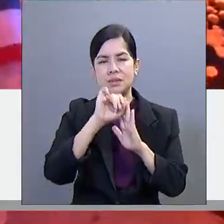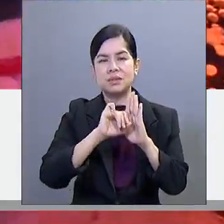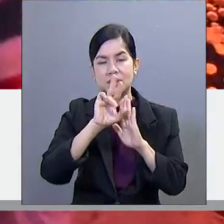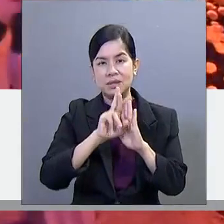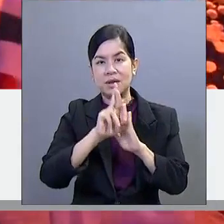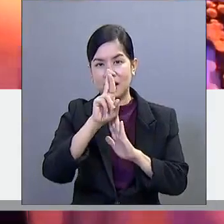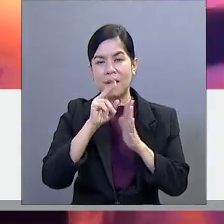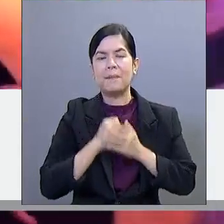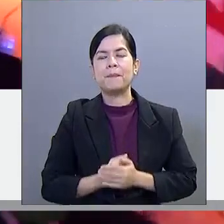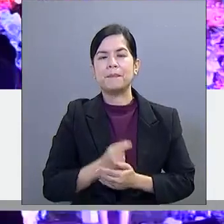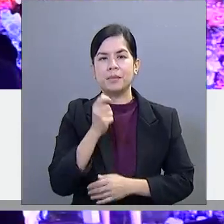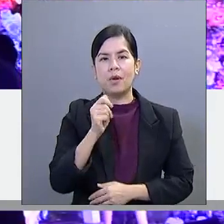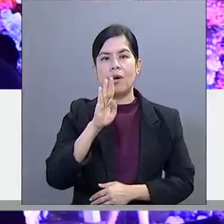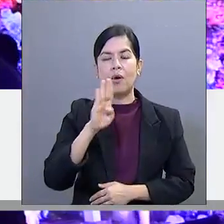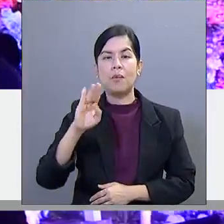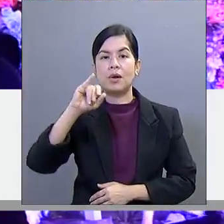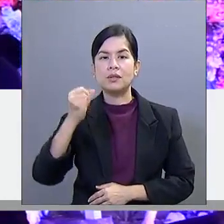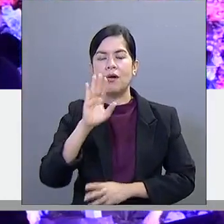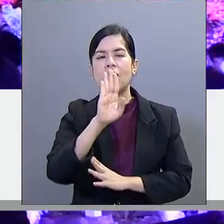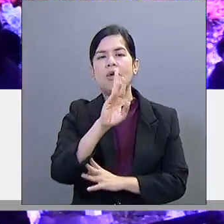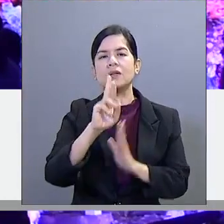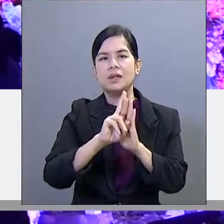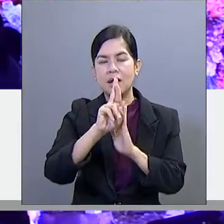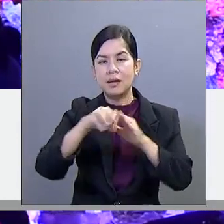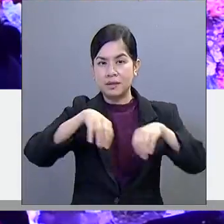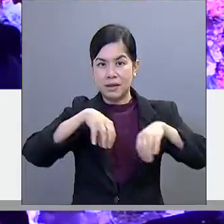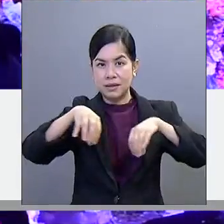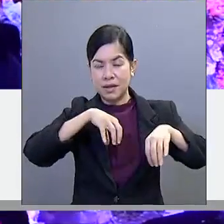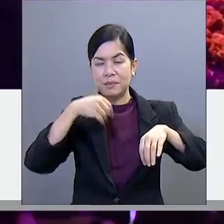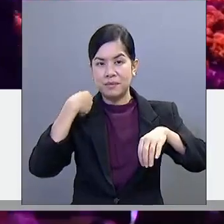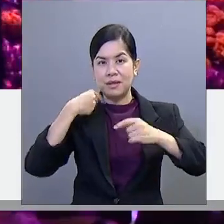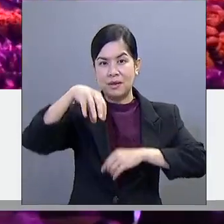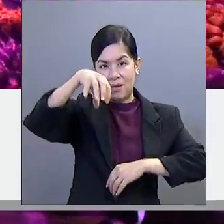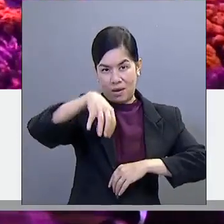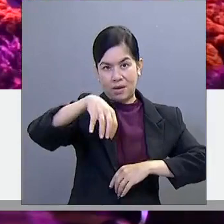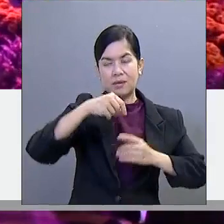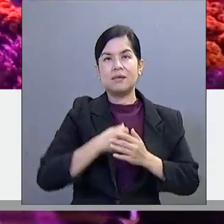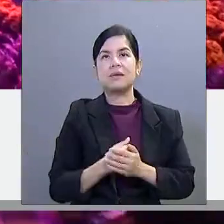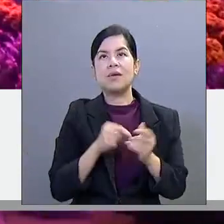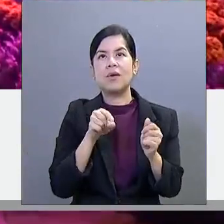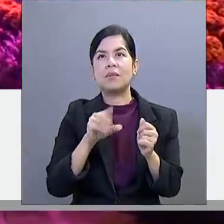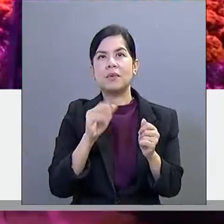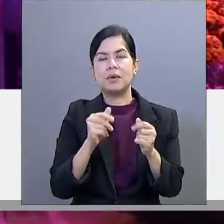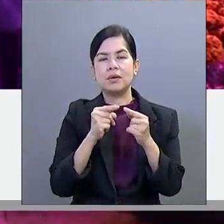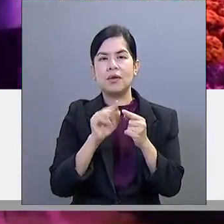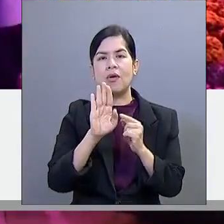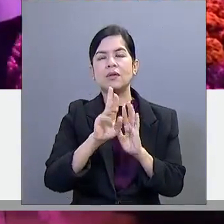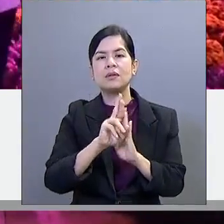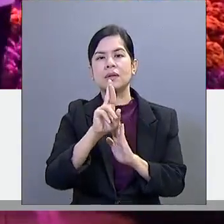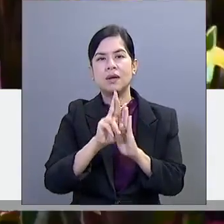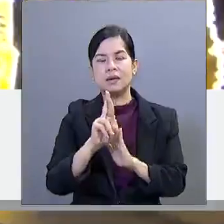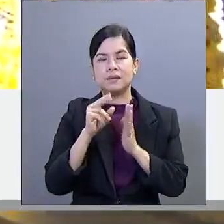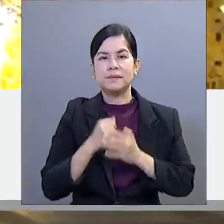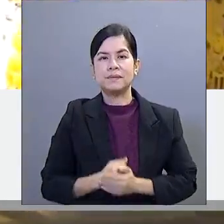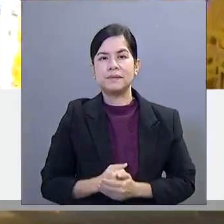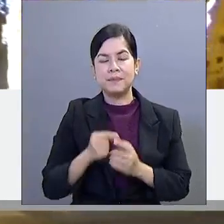บริหารส่วนจังหวัดเชียงรายจัดขึ้นที่บริเวณสวนไม้งามริมน้ำกกตำบลริมกกอำเภอเมืองเชียงรายส่วนที่จังหวัด